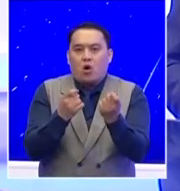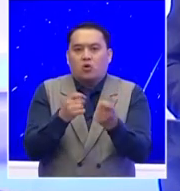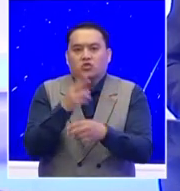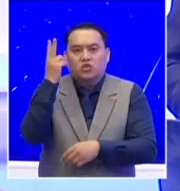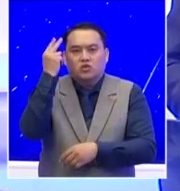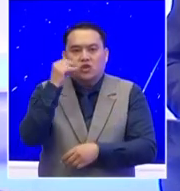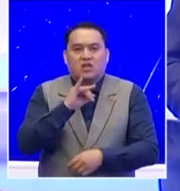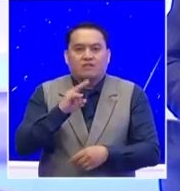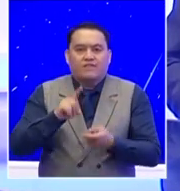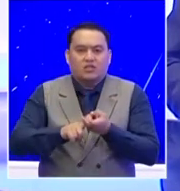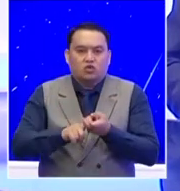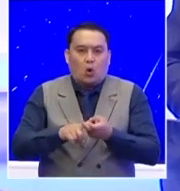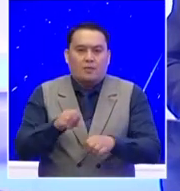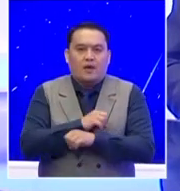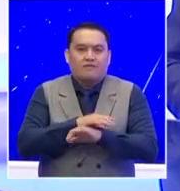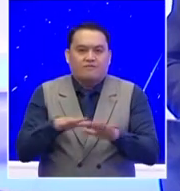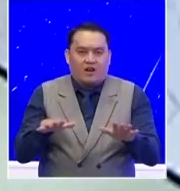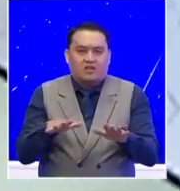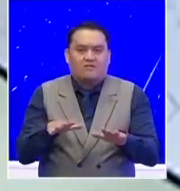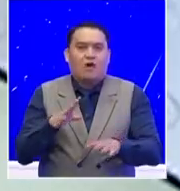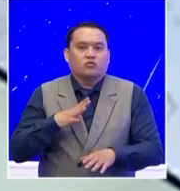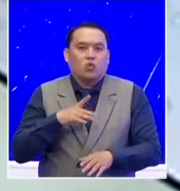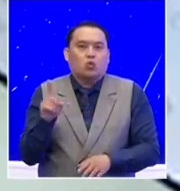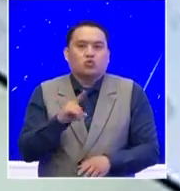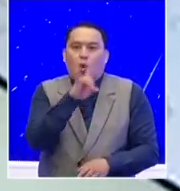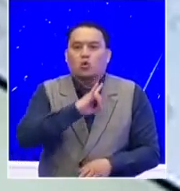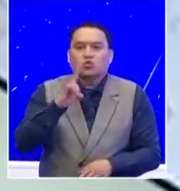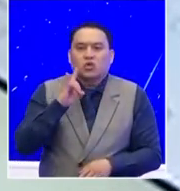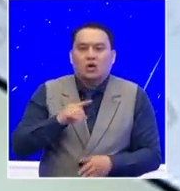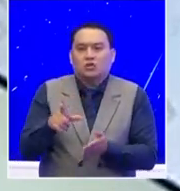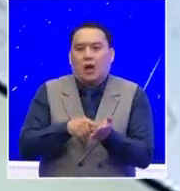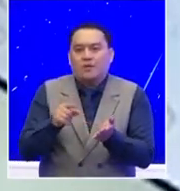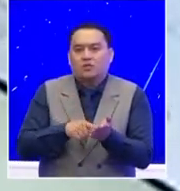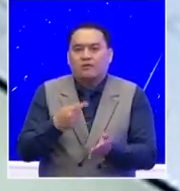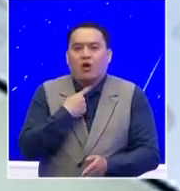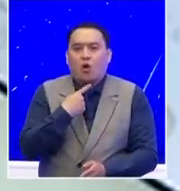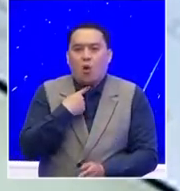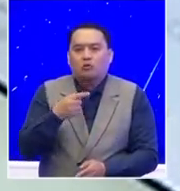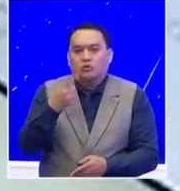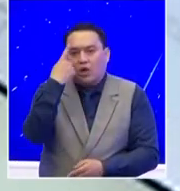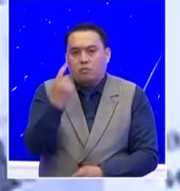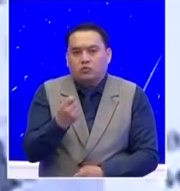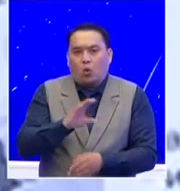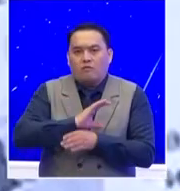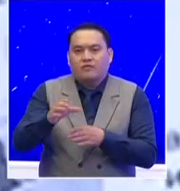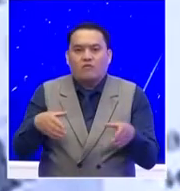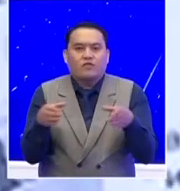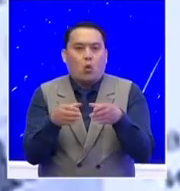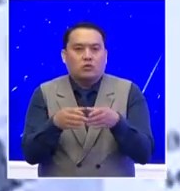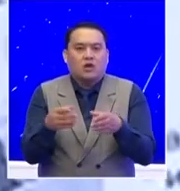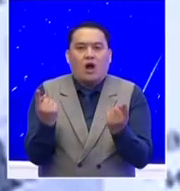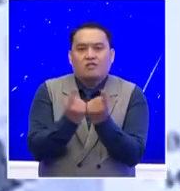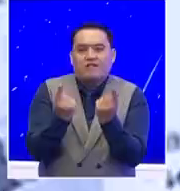числа инфицированных, передает корреспондент «Казинформ». Неизвестная женщина записала голосовое сообщение и выслала его в группу